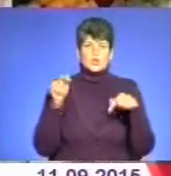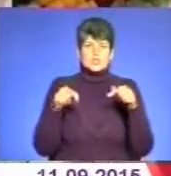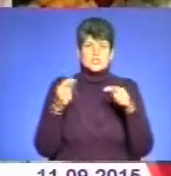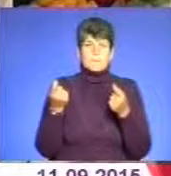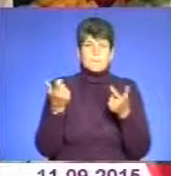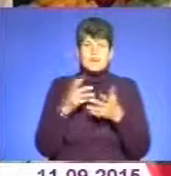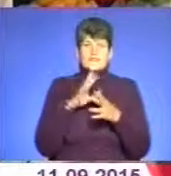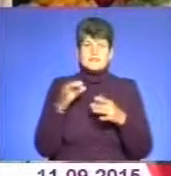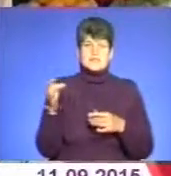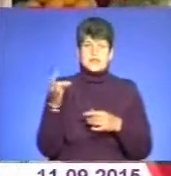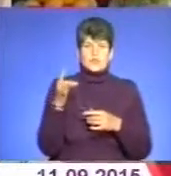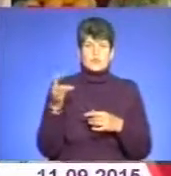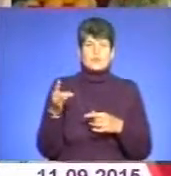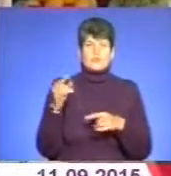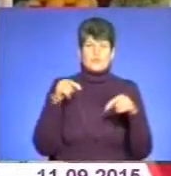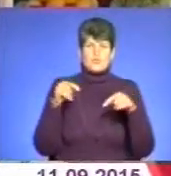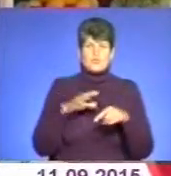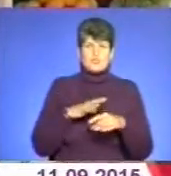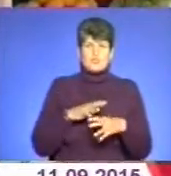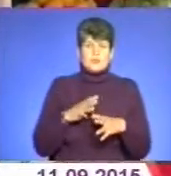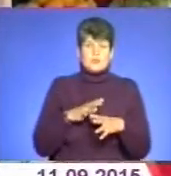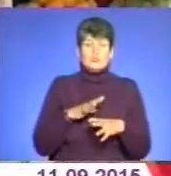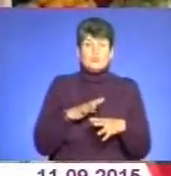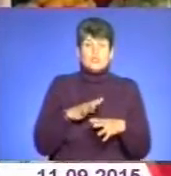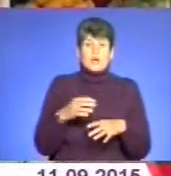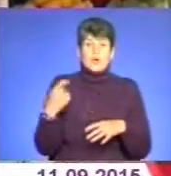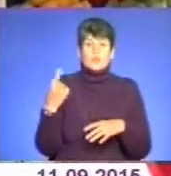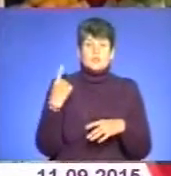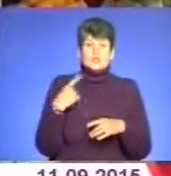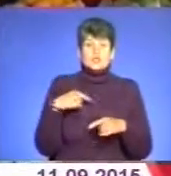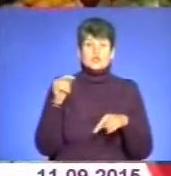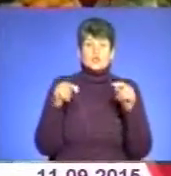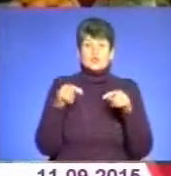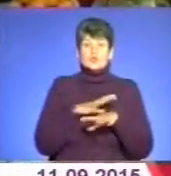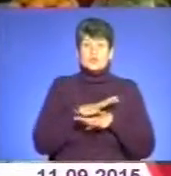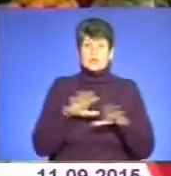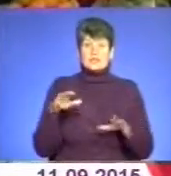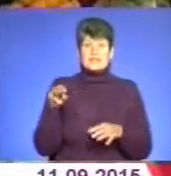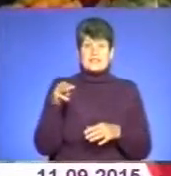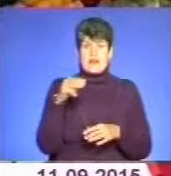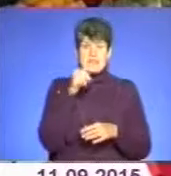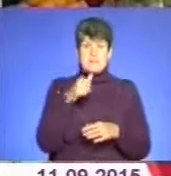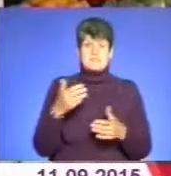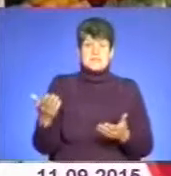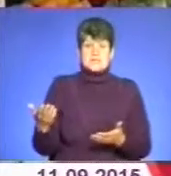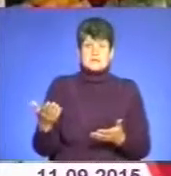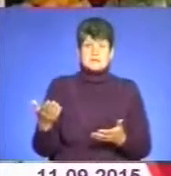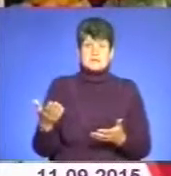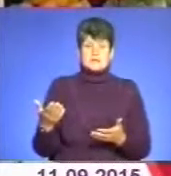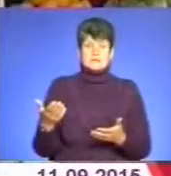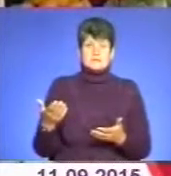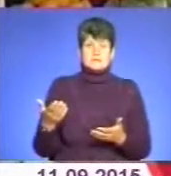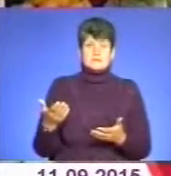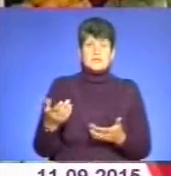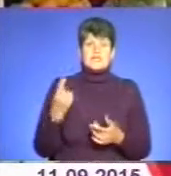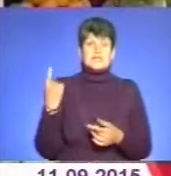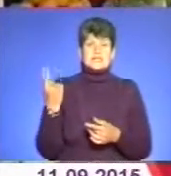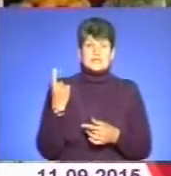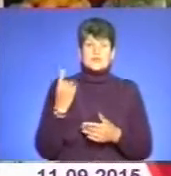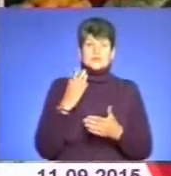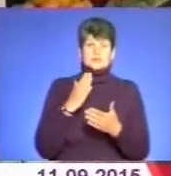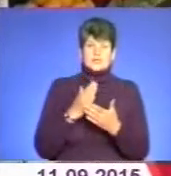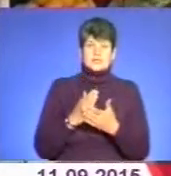слухайте, області, що там дощ падав, були. Взагалі такі були області, що кажуть, що дощу навіть не було від травня місяця, що немає. То що одне, що йде,